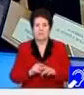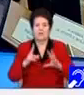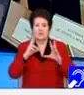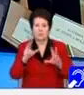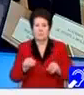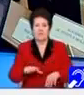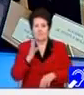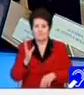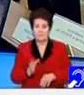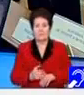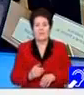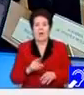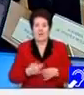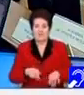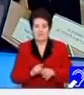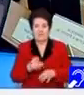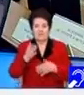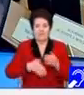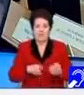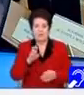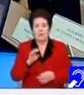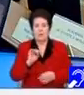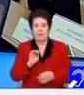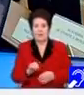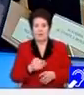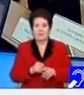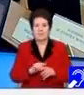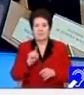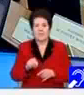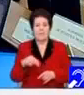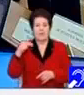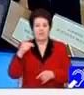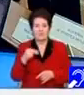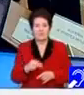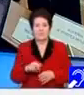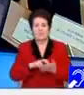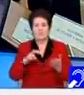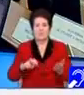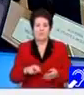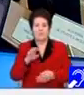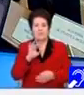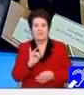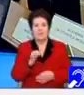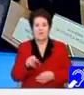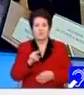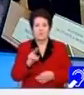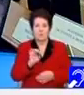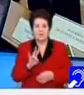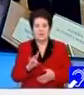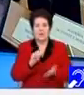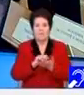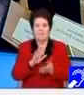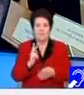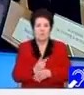jurământul de investitură. Astfel a luat sfârșit blocajul instituțional generat de președintele suspendat Igor Dodon, care a refuzat de